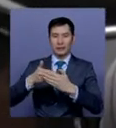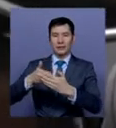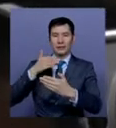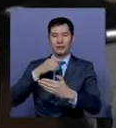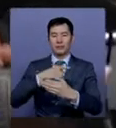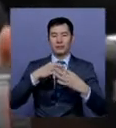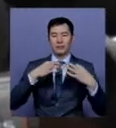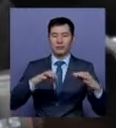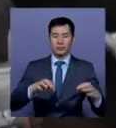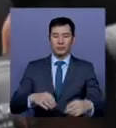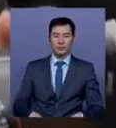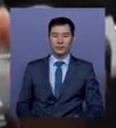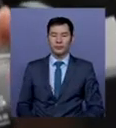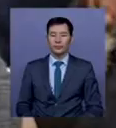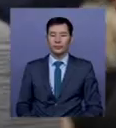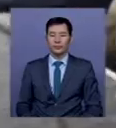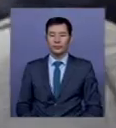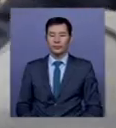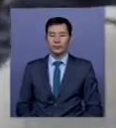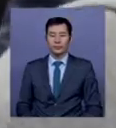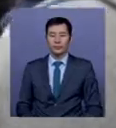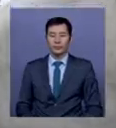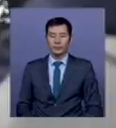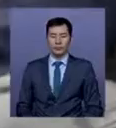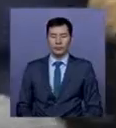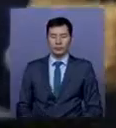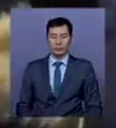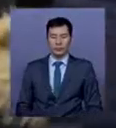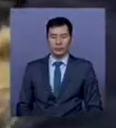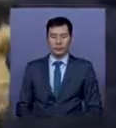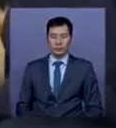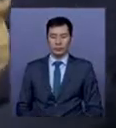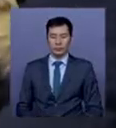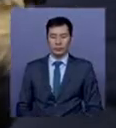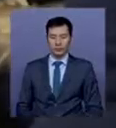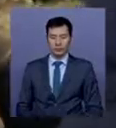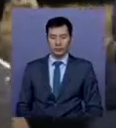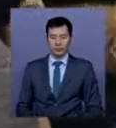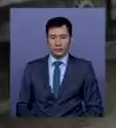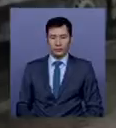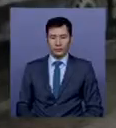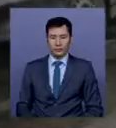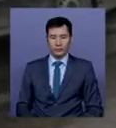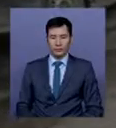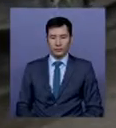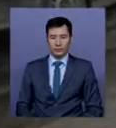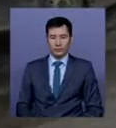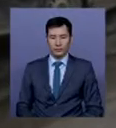бойынша мерзімінен бұрын босап шығу үшін жаза мерзімнің 3-2 бөлігін өтеуі тиіс болған. Ол алып